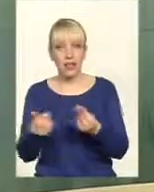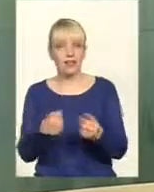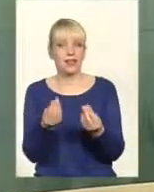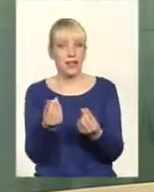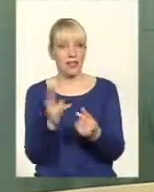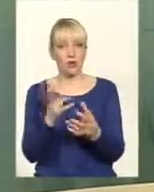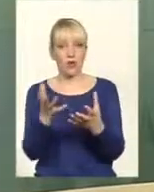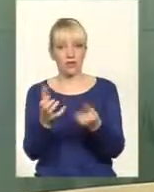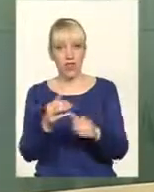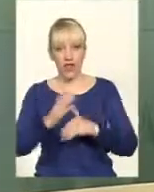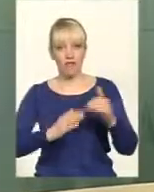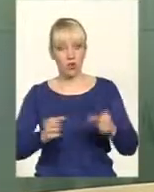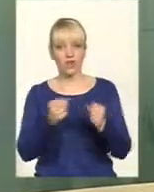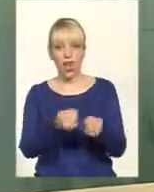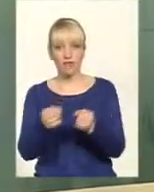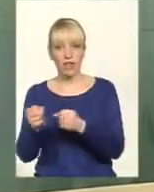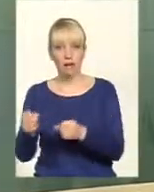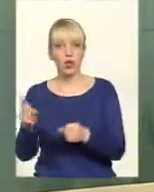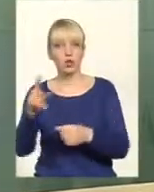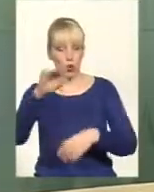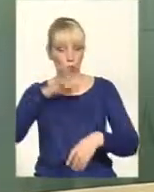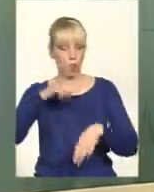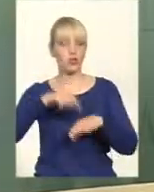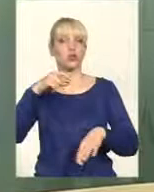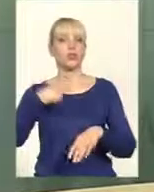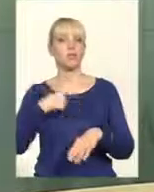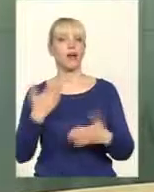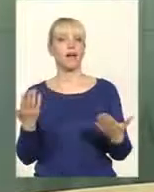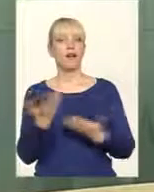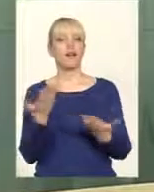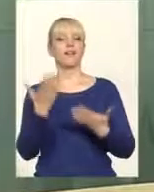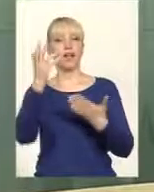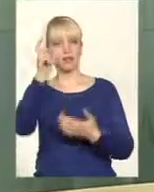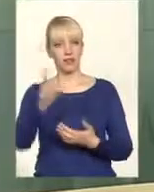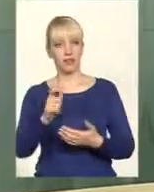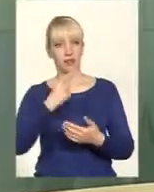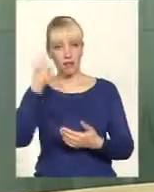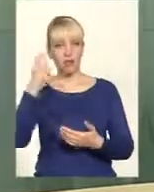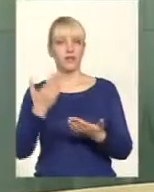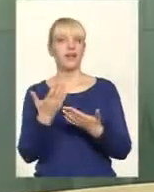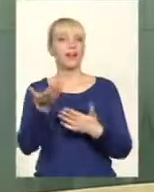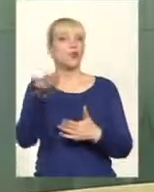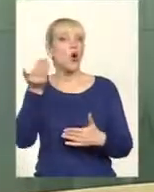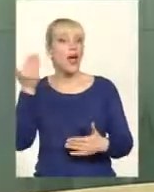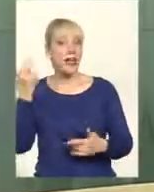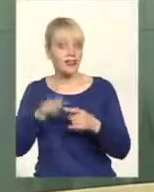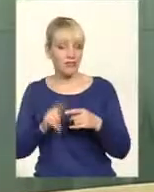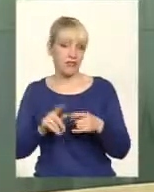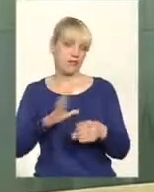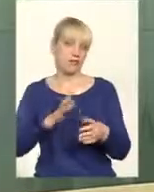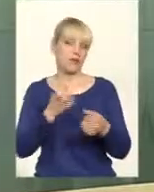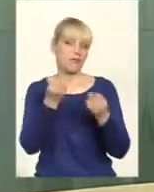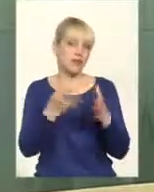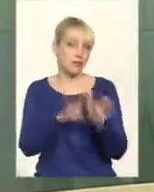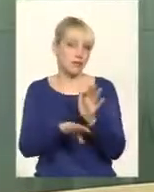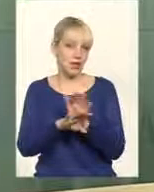которые взяли в руки автомат, которые почувствовали себя кем-то, потому что до этого они были там парковщиками, мойщиками там, и так далее, и